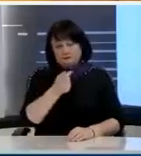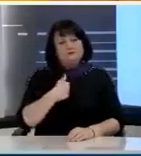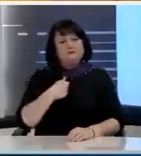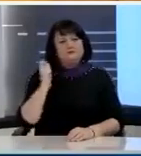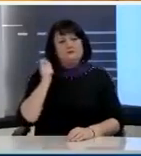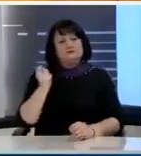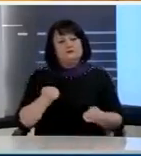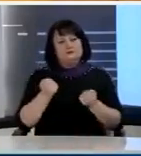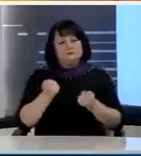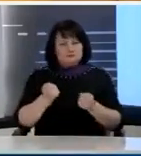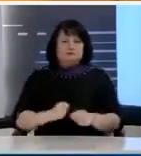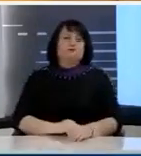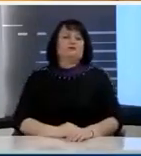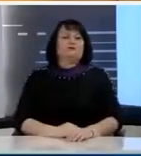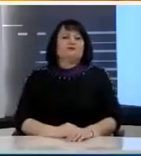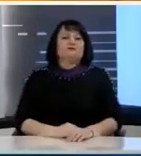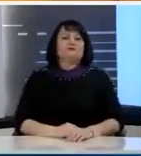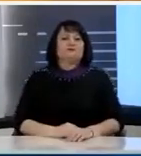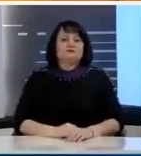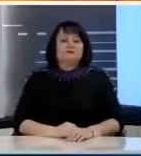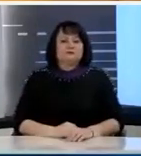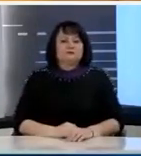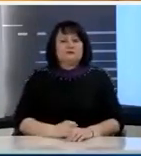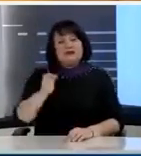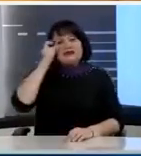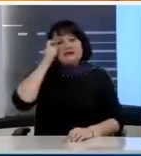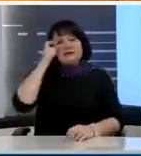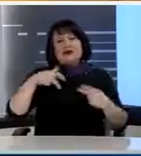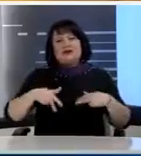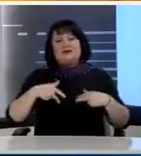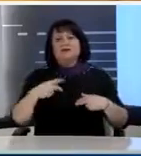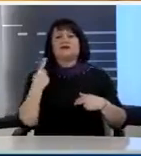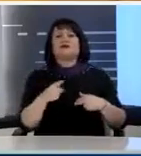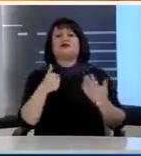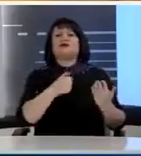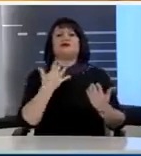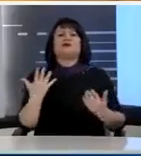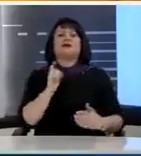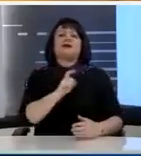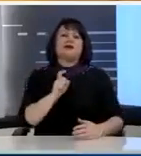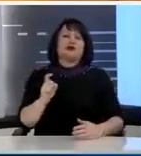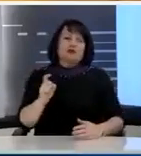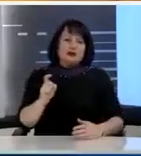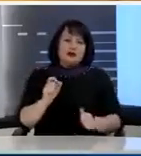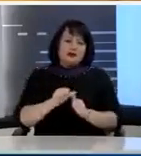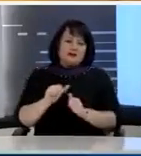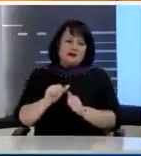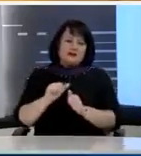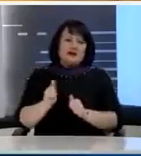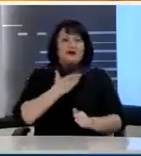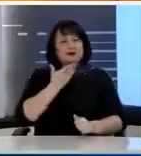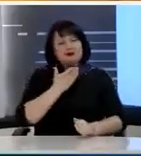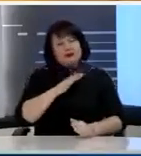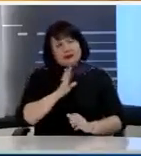πολιτική διαδρομή. Η κυβέρνηση Σαμαρά παρέδωσε στα 165 εκατομμύρια το μήνα δαπάνη, δυστυχώς μετά